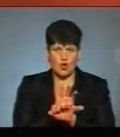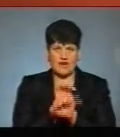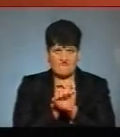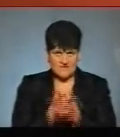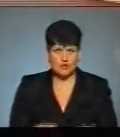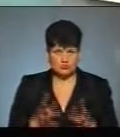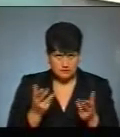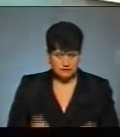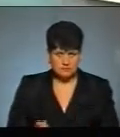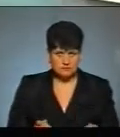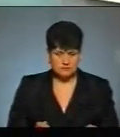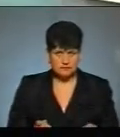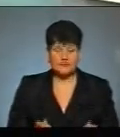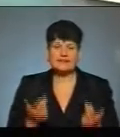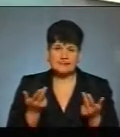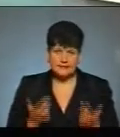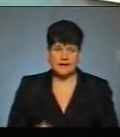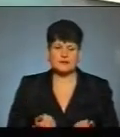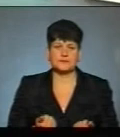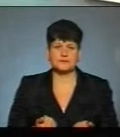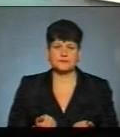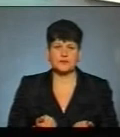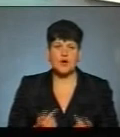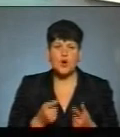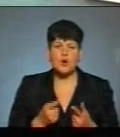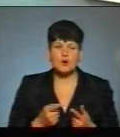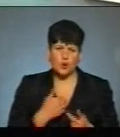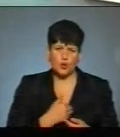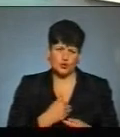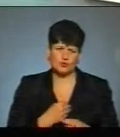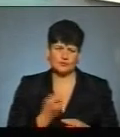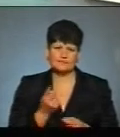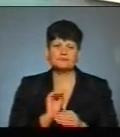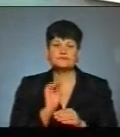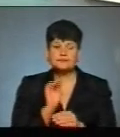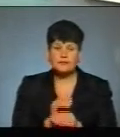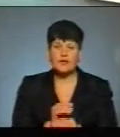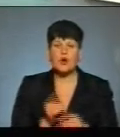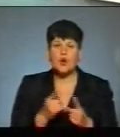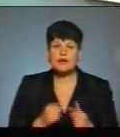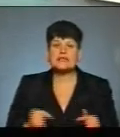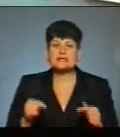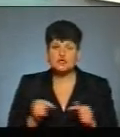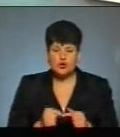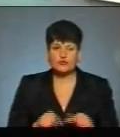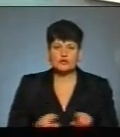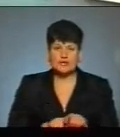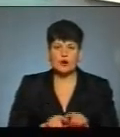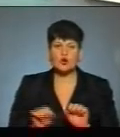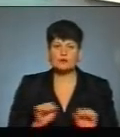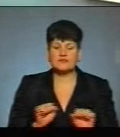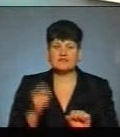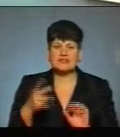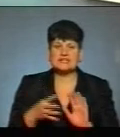алгоритм безпосередньо? Так, саме так. Ну, організовано, я ще хочу до слова сказати, що організовано також розпорядженням з